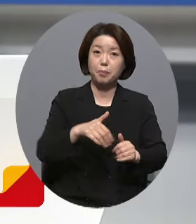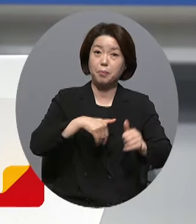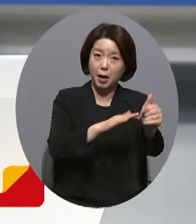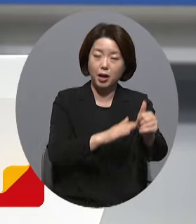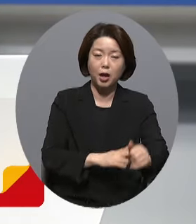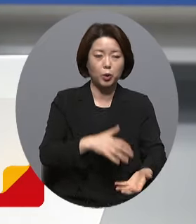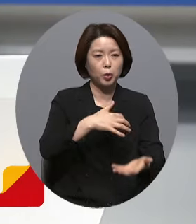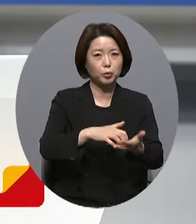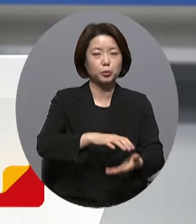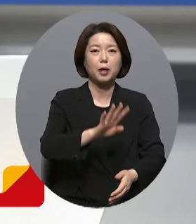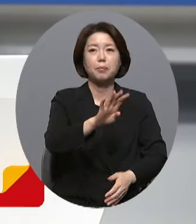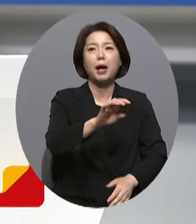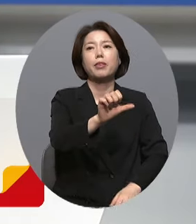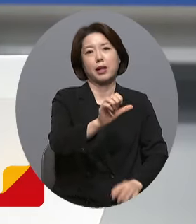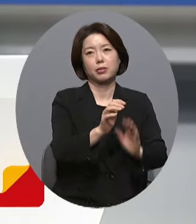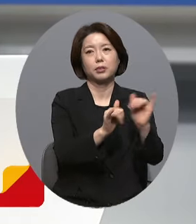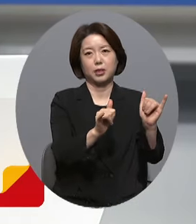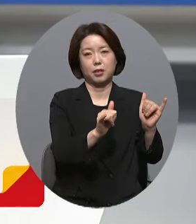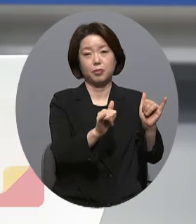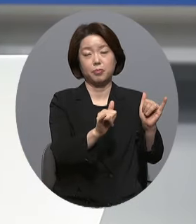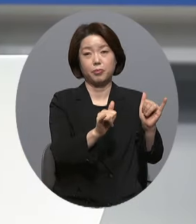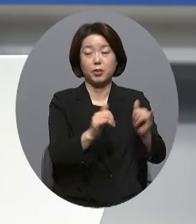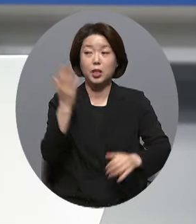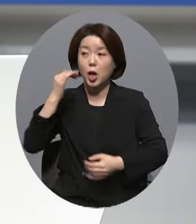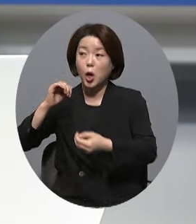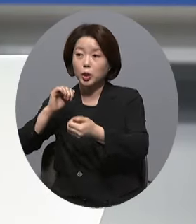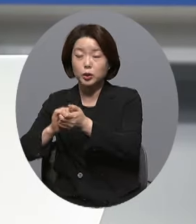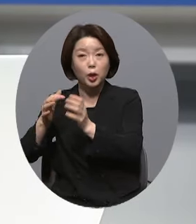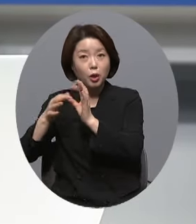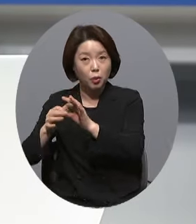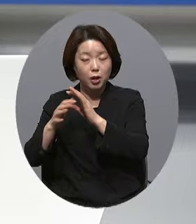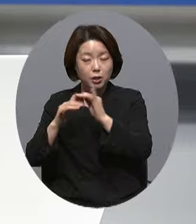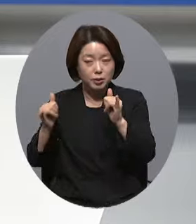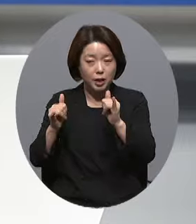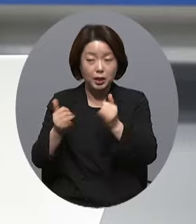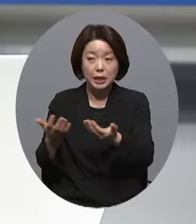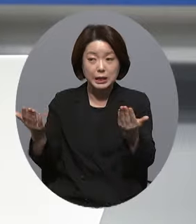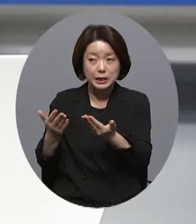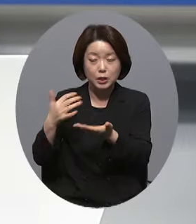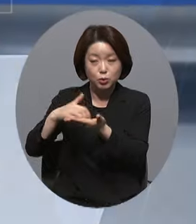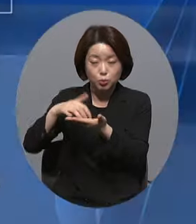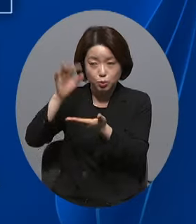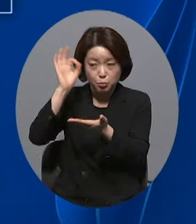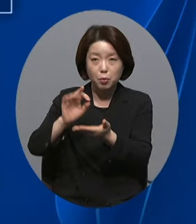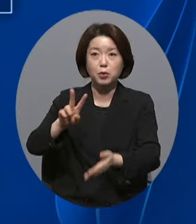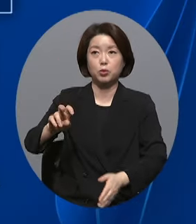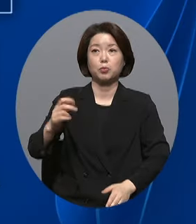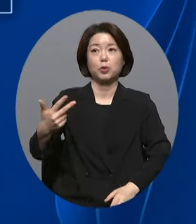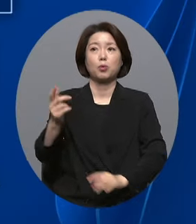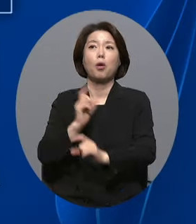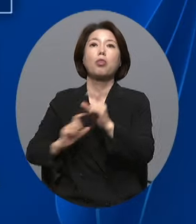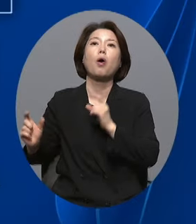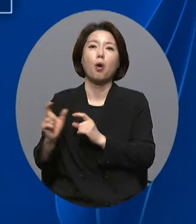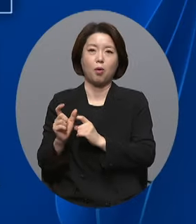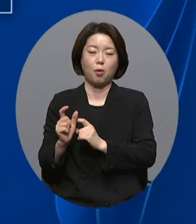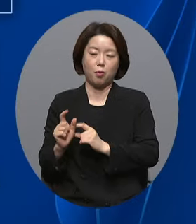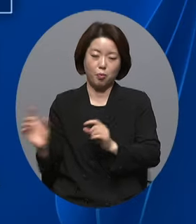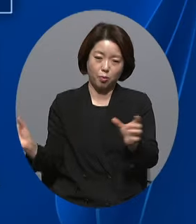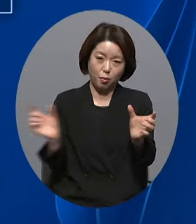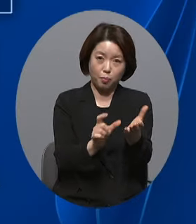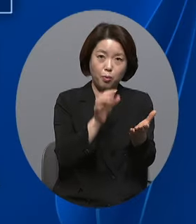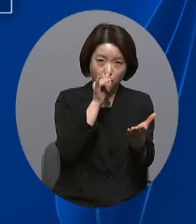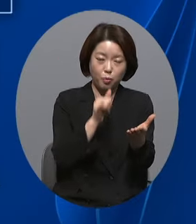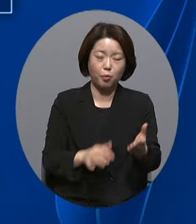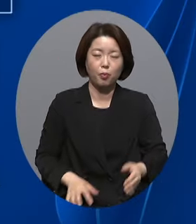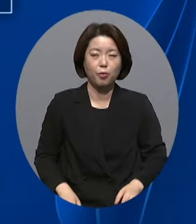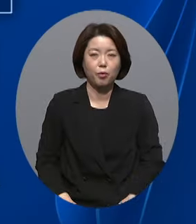총 45명이었습니다. 그런데 청와대와 관련된 인사 직원들만 모두 27명이 동행했다 이런 해석들이 나오고 있는